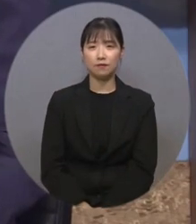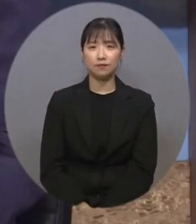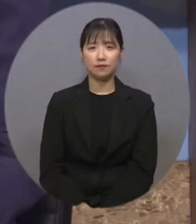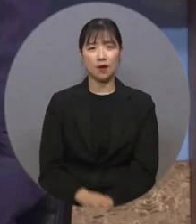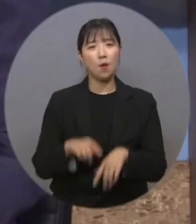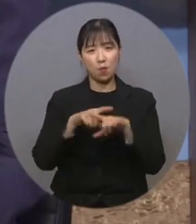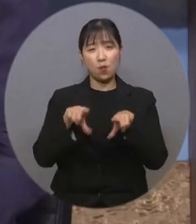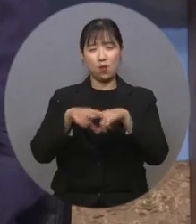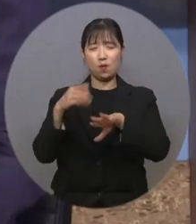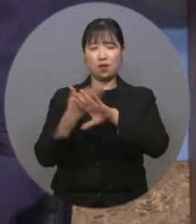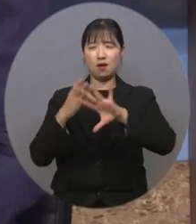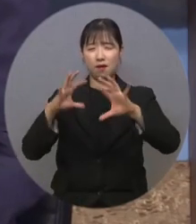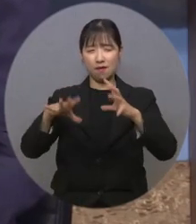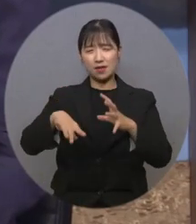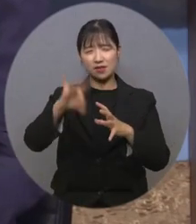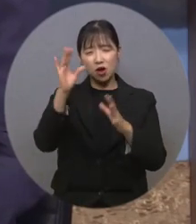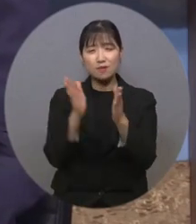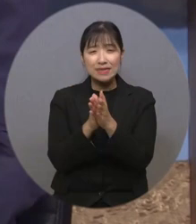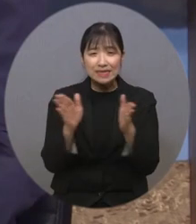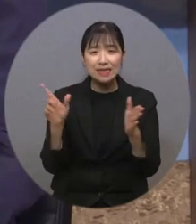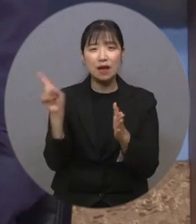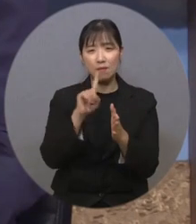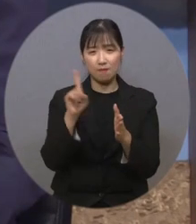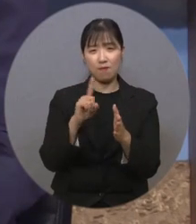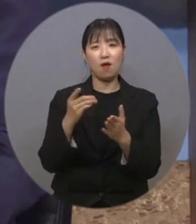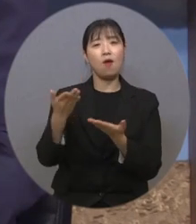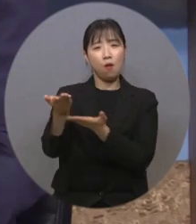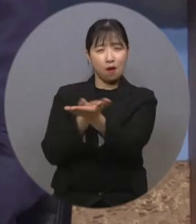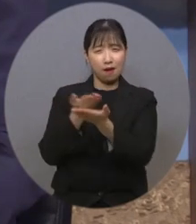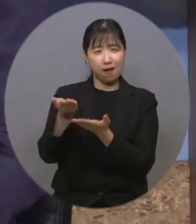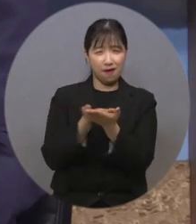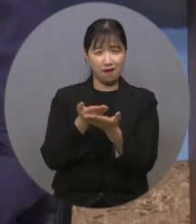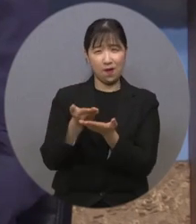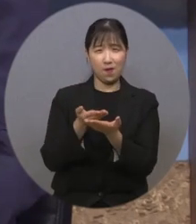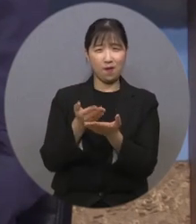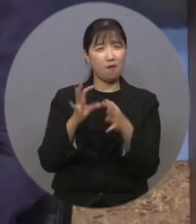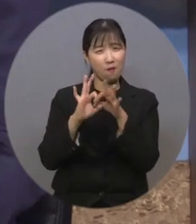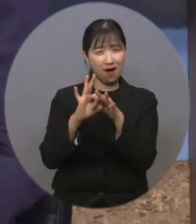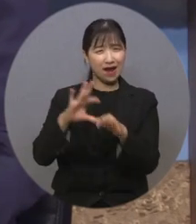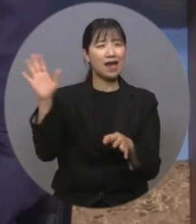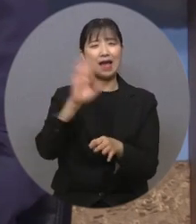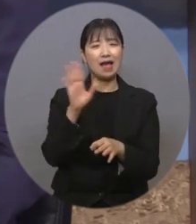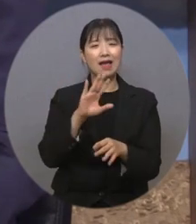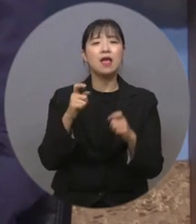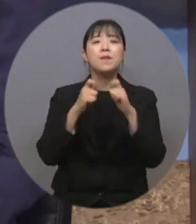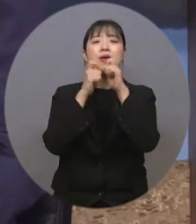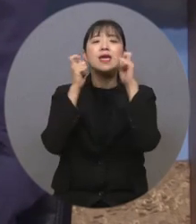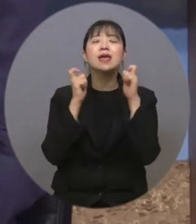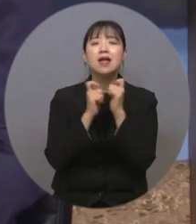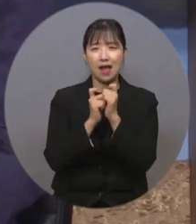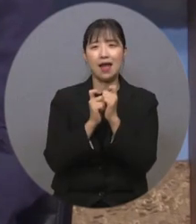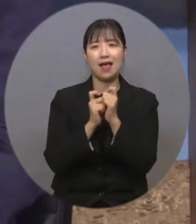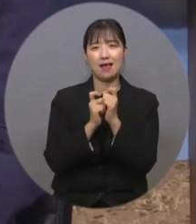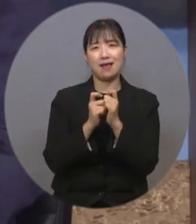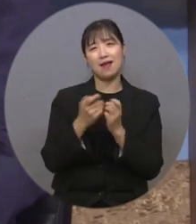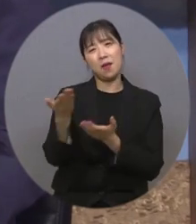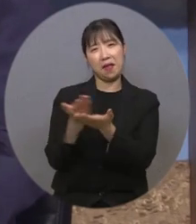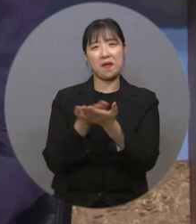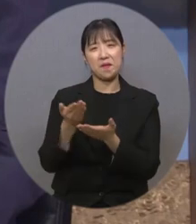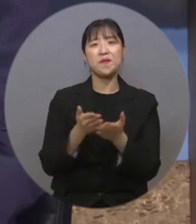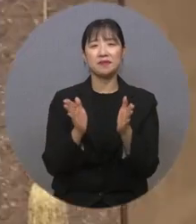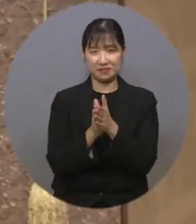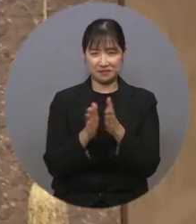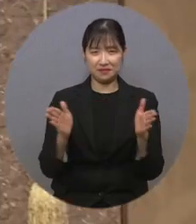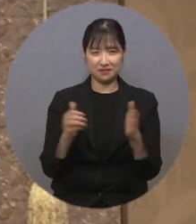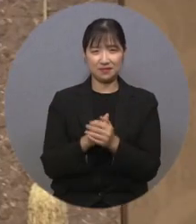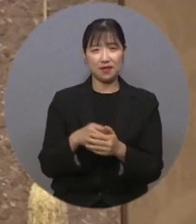보통 해외 처음 시작은 외교 관계로 시작된 게 아니고 민간 외교로 시작이 됩니다.